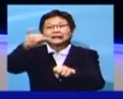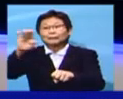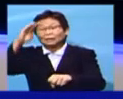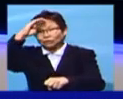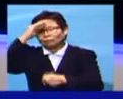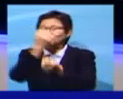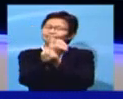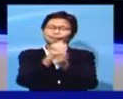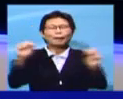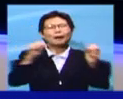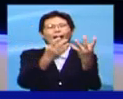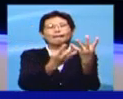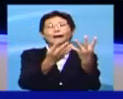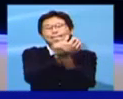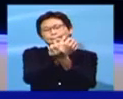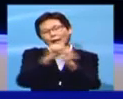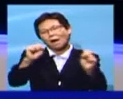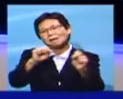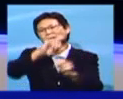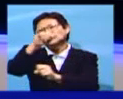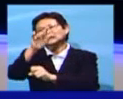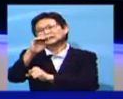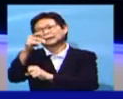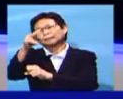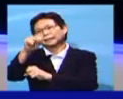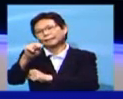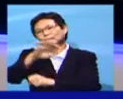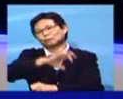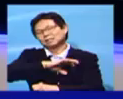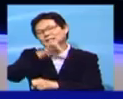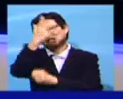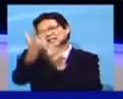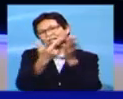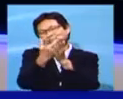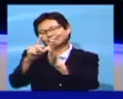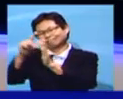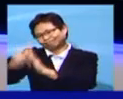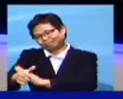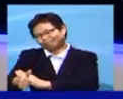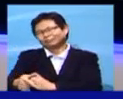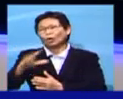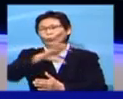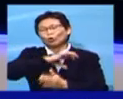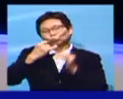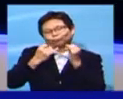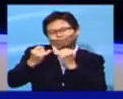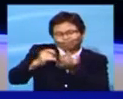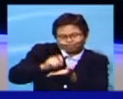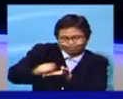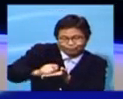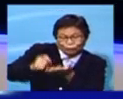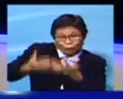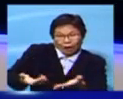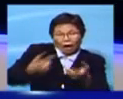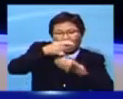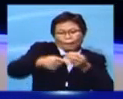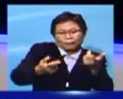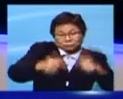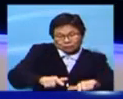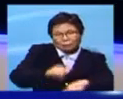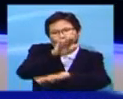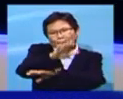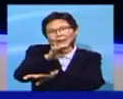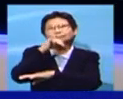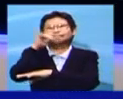Bahru dibebaskan dengan jaminan polis 3 jam kemudian polis selesai merekodkan keterangan berhubung kejadian tersebut